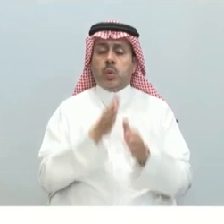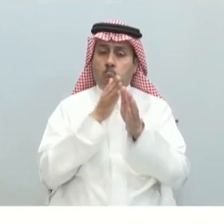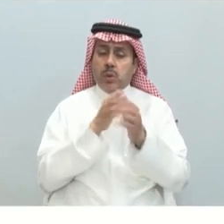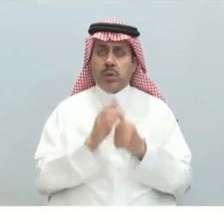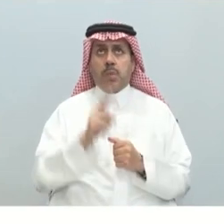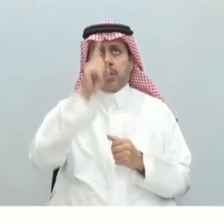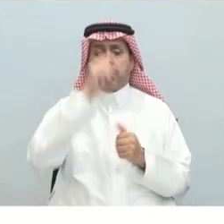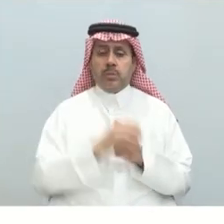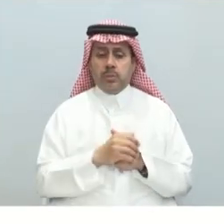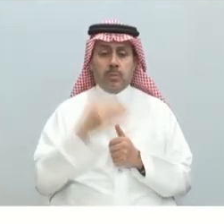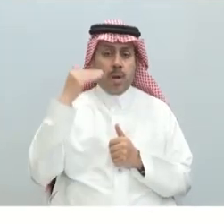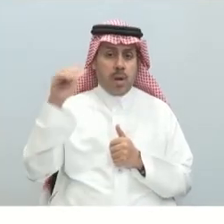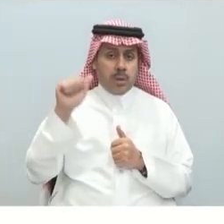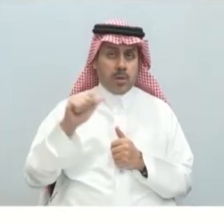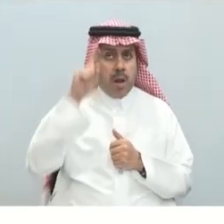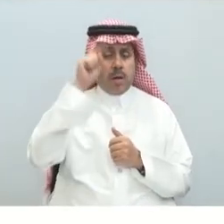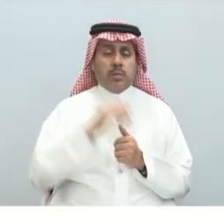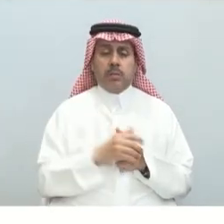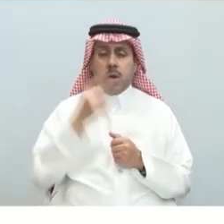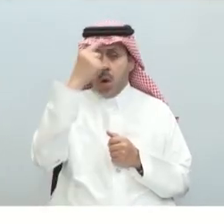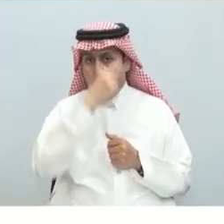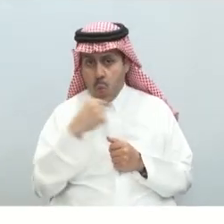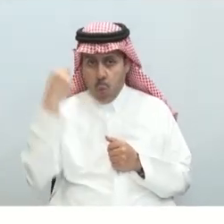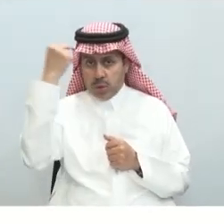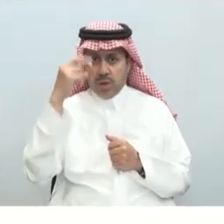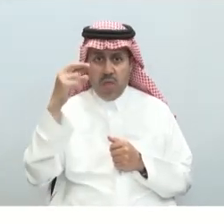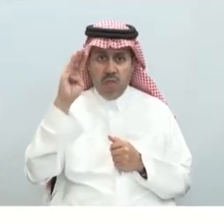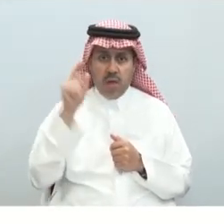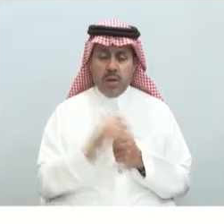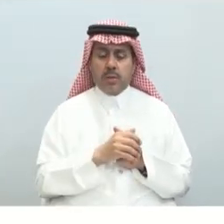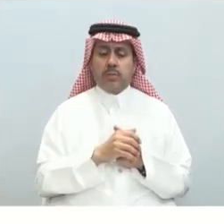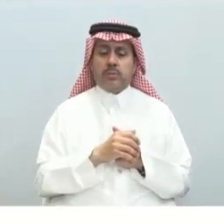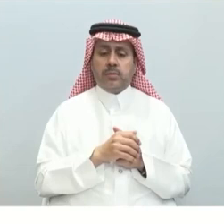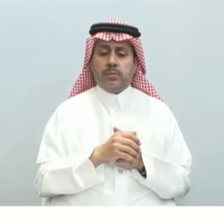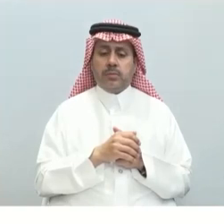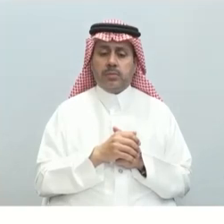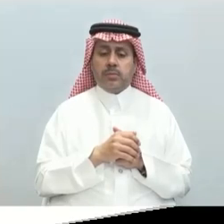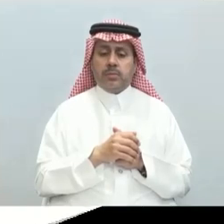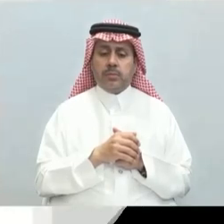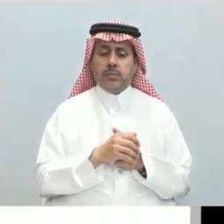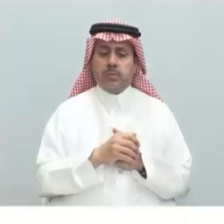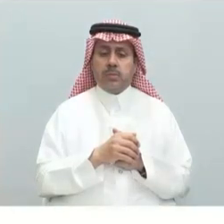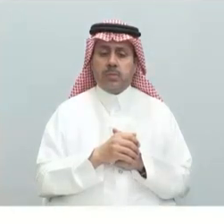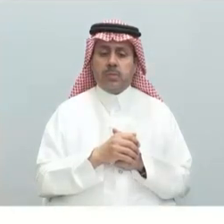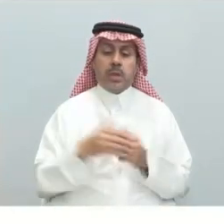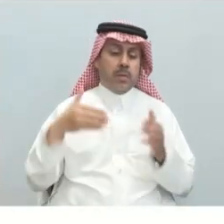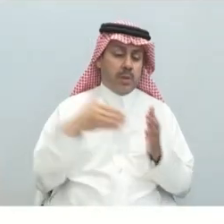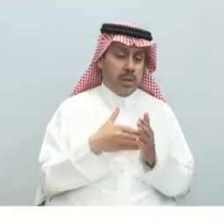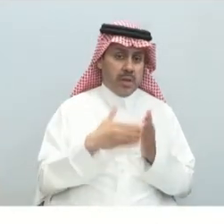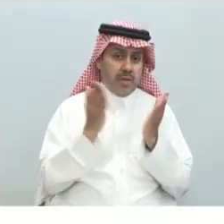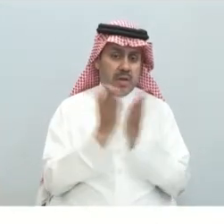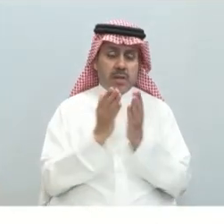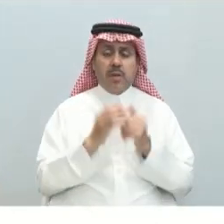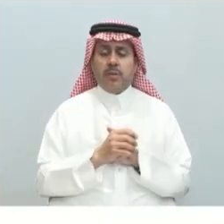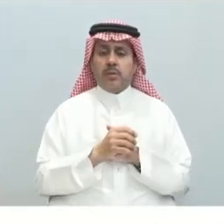لذلك خص جل وعلا الوجه بالذكر لهذا المعنى ايضا ناتي واياكم الى ختام درسنا